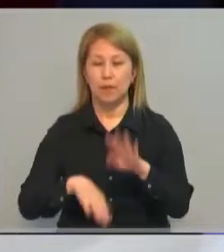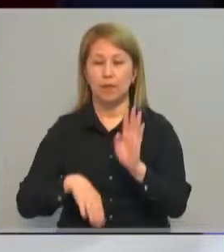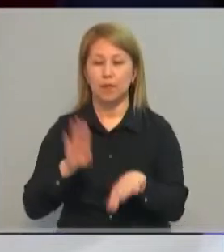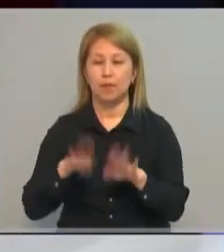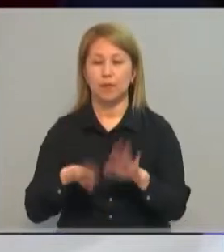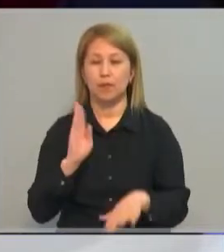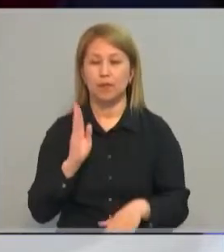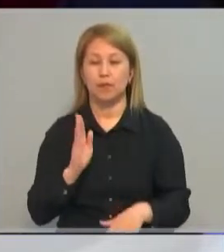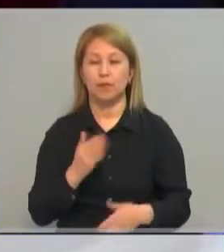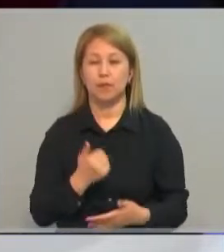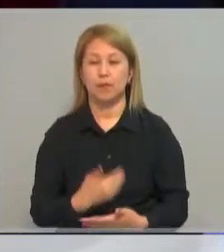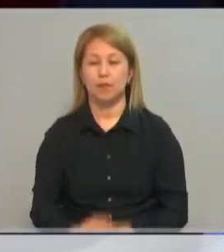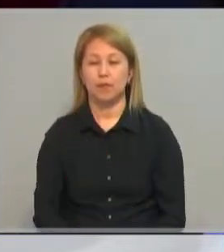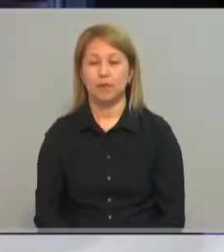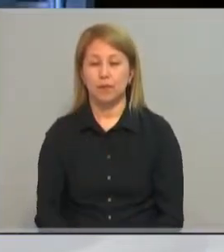технологически сложной, говорит она.